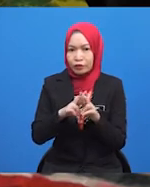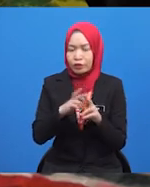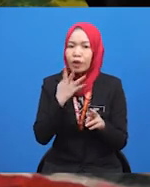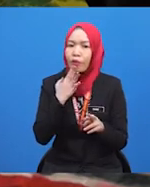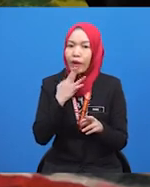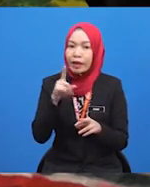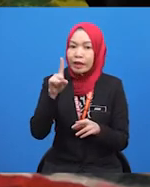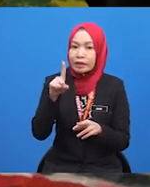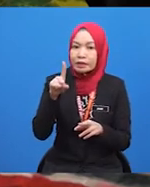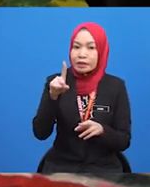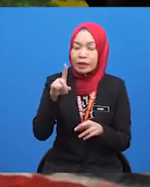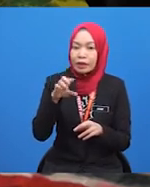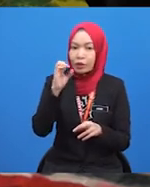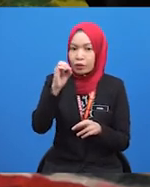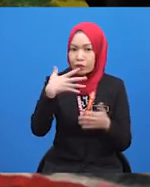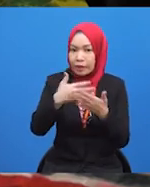0 hingga 100%.